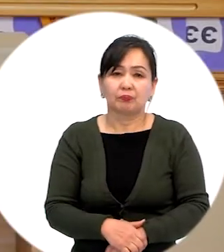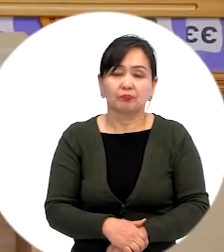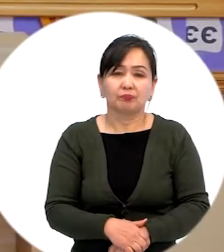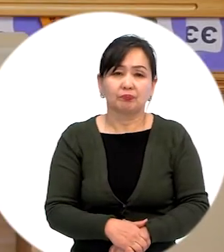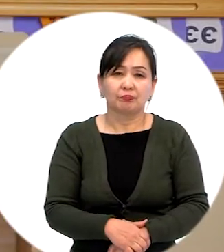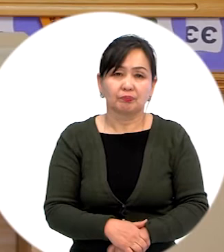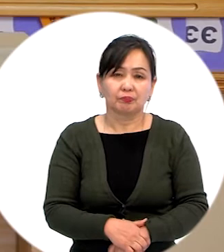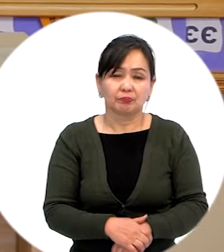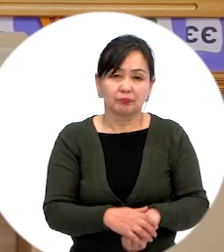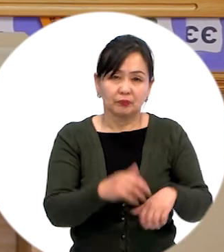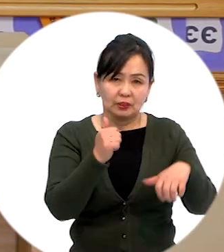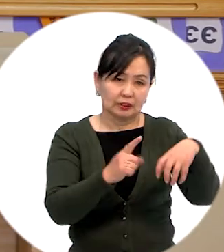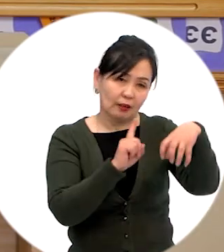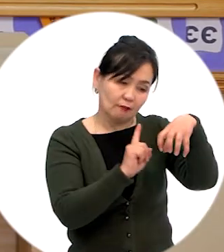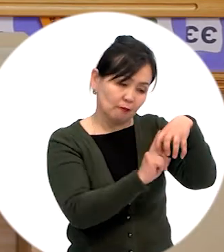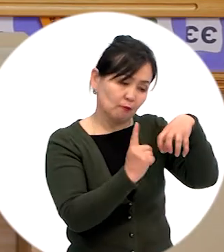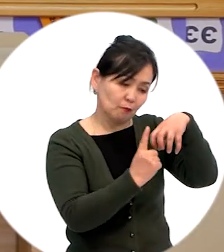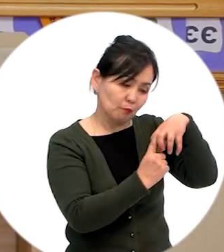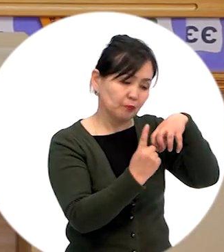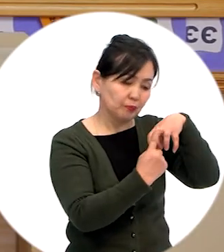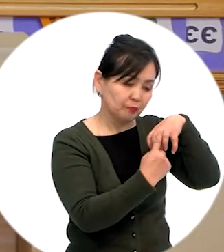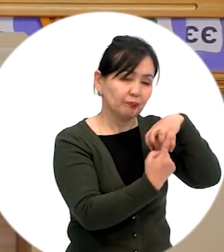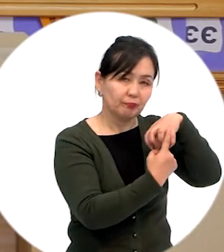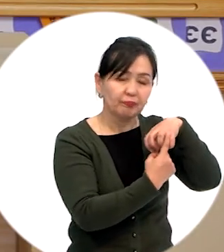За анги нэг маш сайн дарж өгөх хэрэгтэй байгаа шүү хүмүүс те.